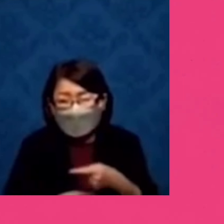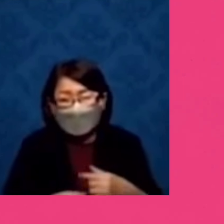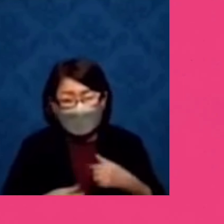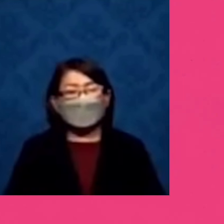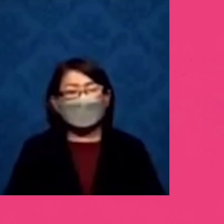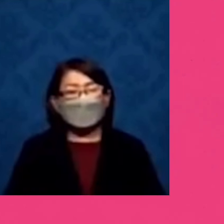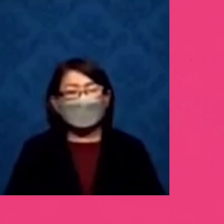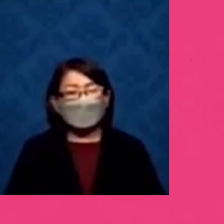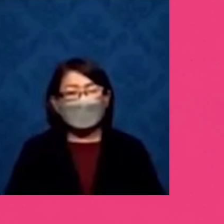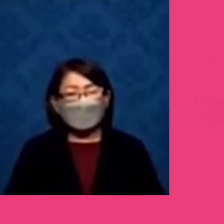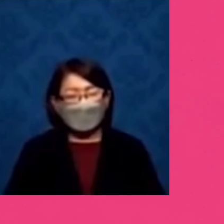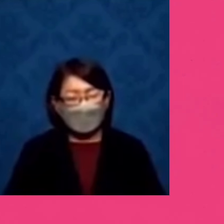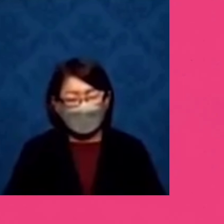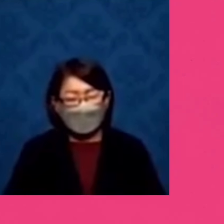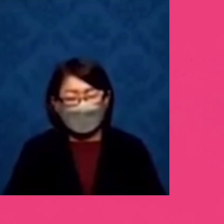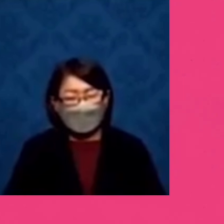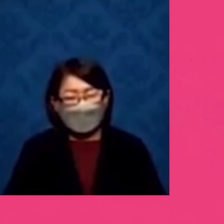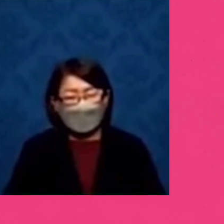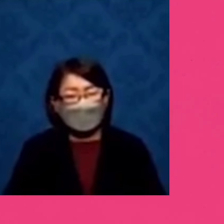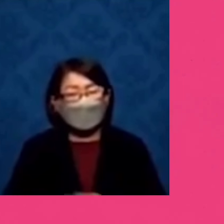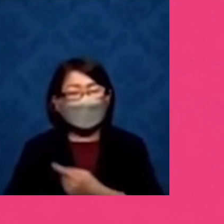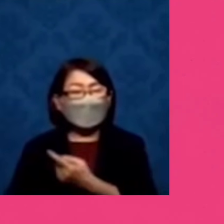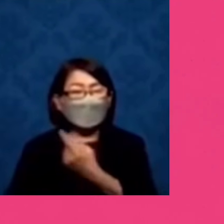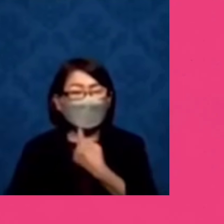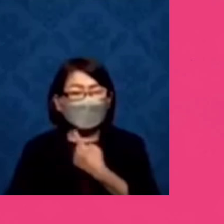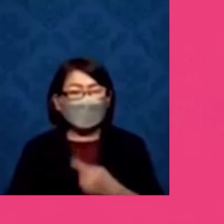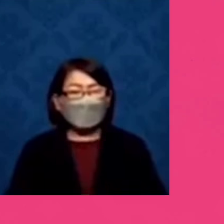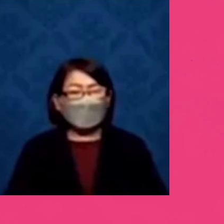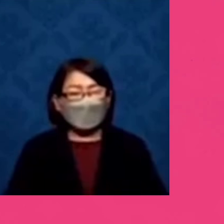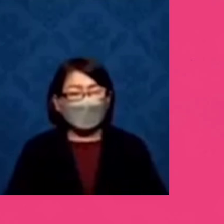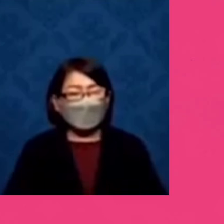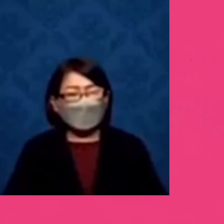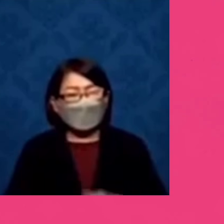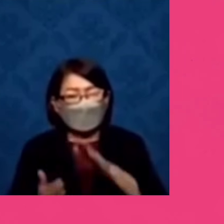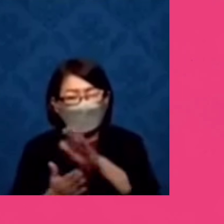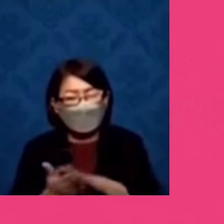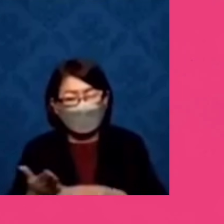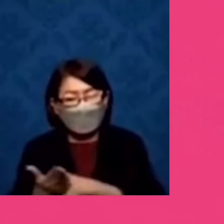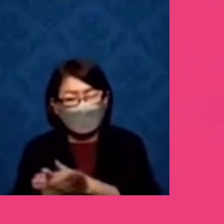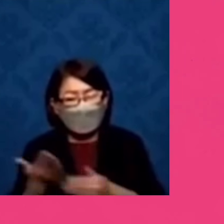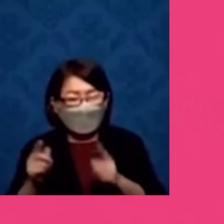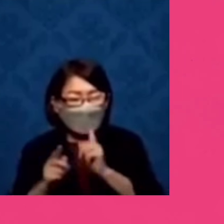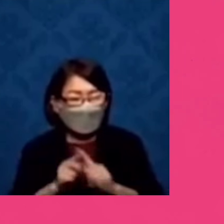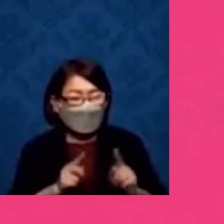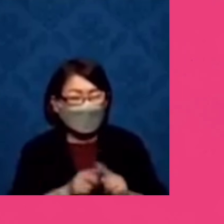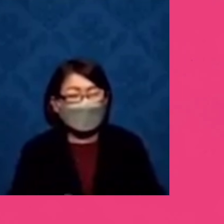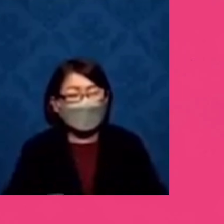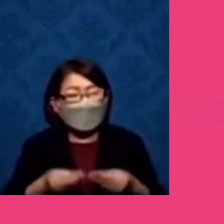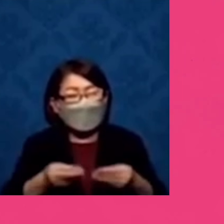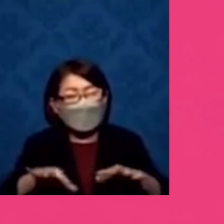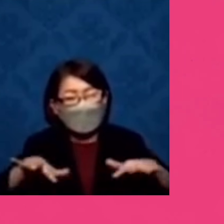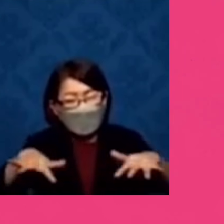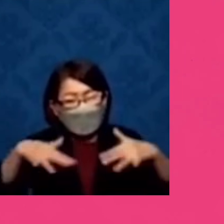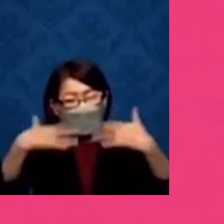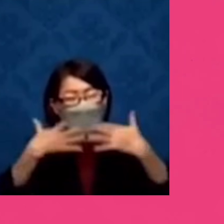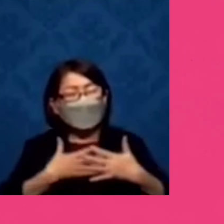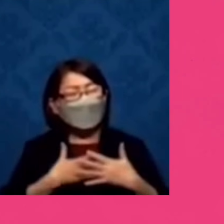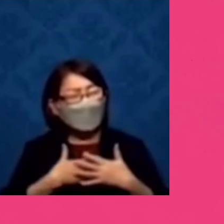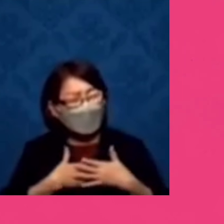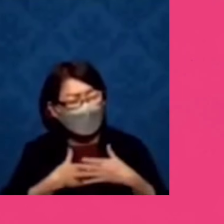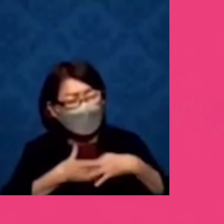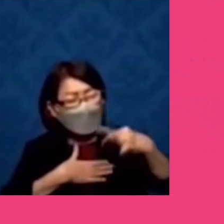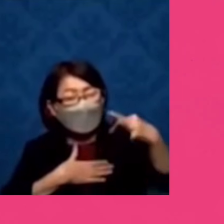นะครับกรณีที่กล่าวว่ามีมาตรการต่างๆมาเพื่อจะเป็นมาตรการให้คนรักให้ผมไม่ได้ยกต่อ